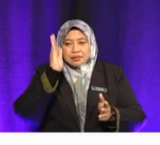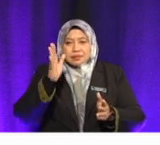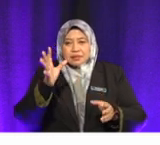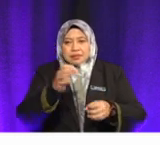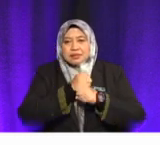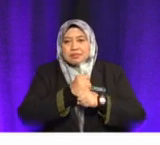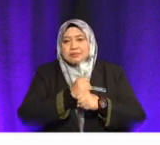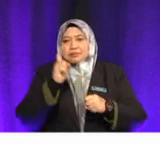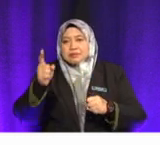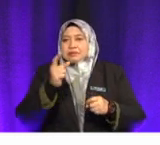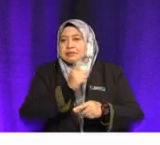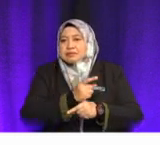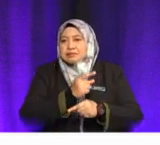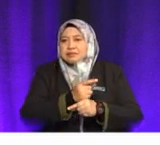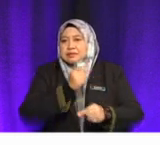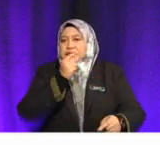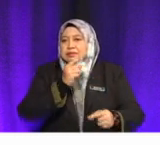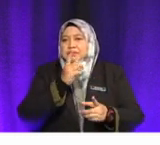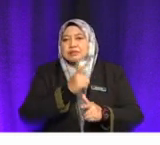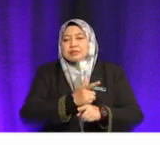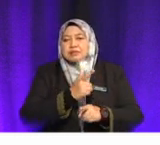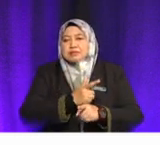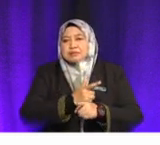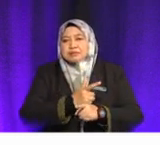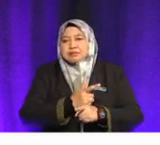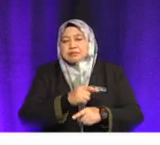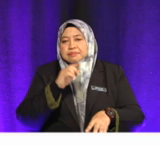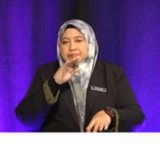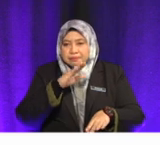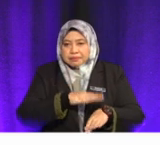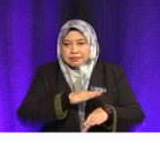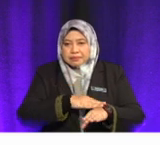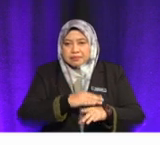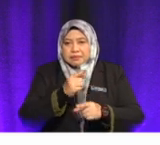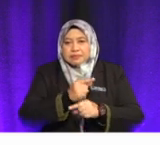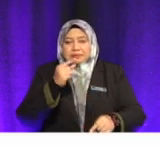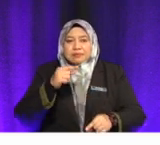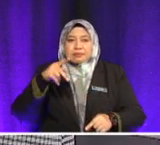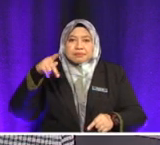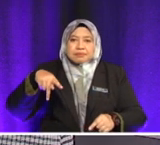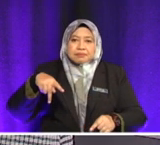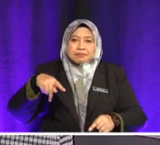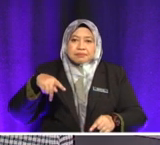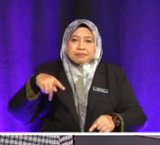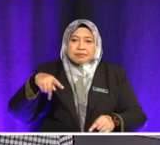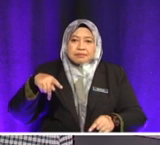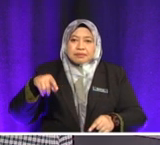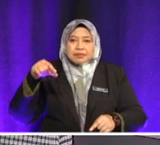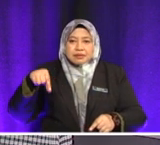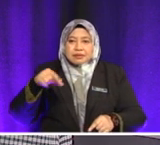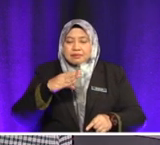berada di tengah-tengah diantara garis PQ dan RS Oke jadi ini adalah